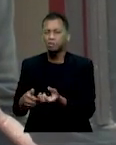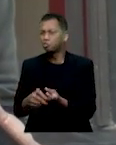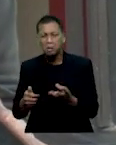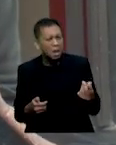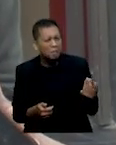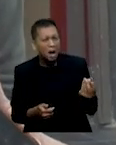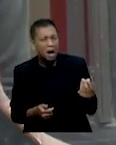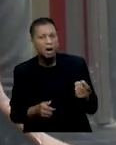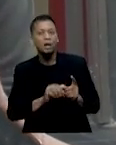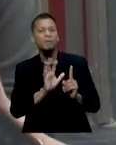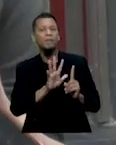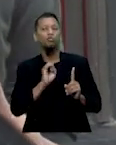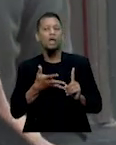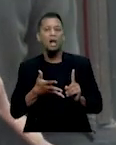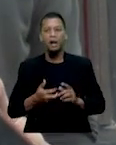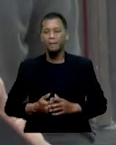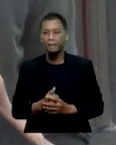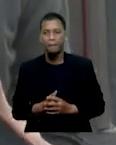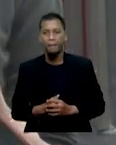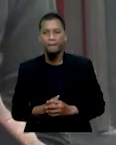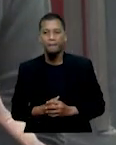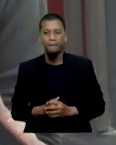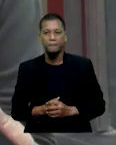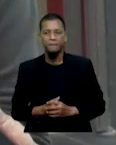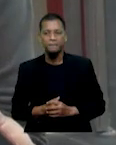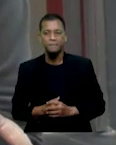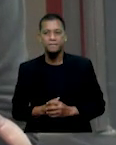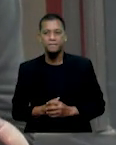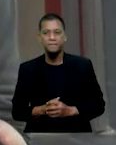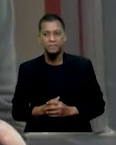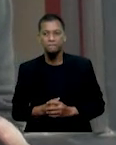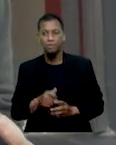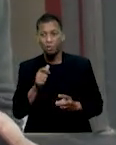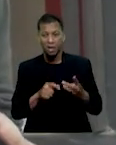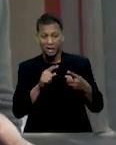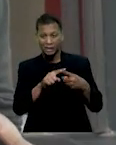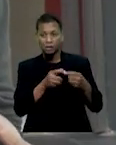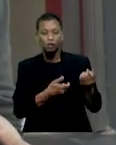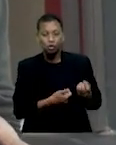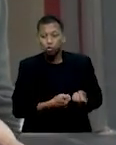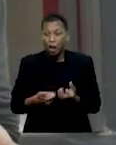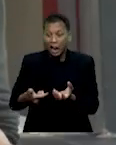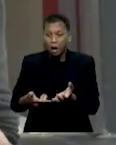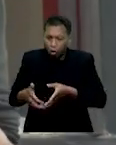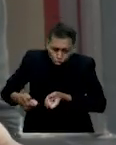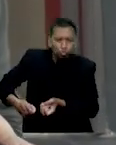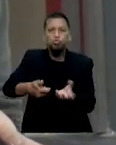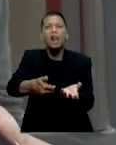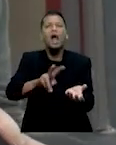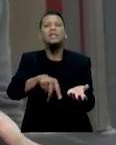11 juta rupiah. Okay. Kemudian dari si pihak kedua ini menjual lagi kepada orang itu